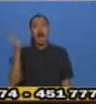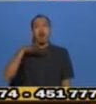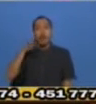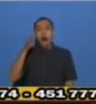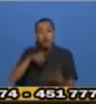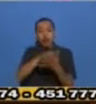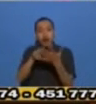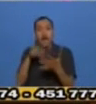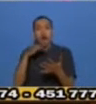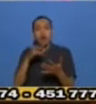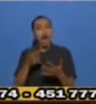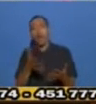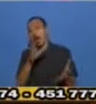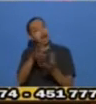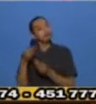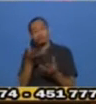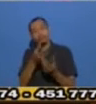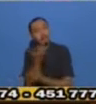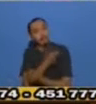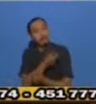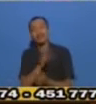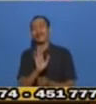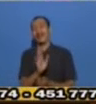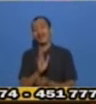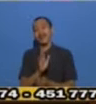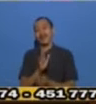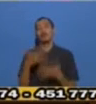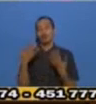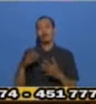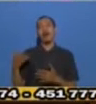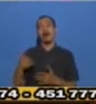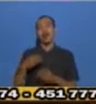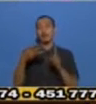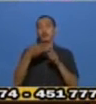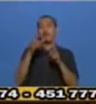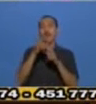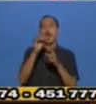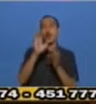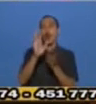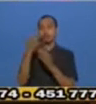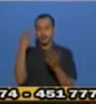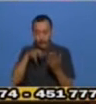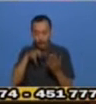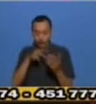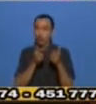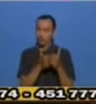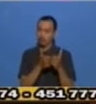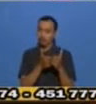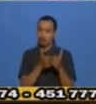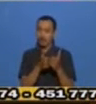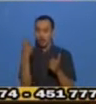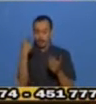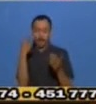dengan sembarang vaksin yang kalau tidak ada dua hal kunci itu tentu kami tidak akan mungkin memberikan kepada masyarakat.